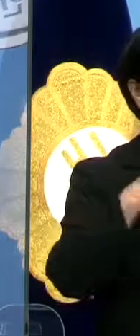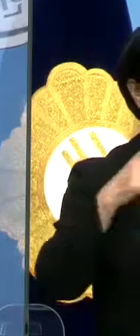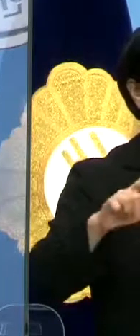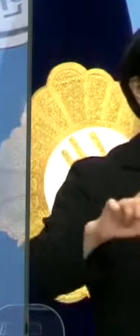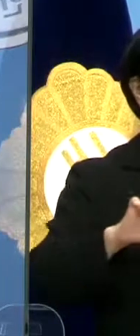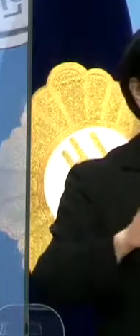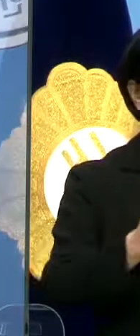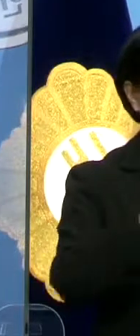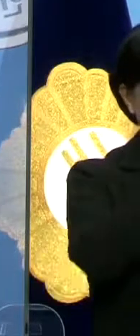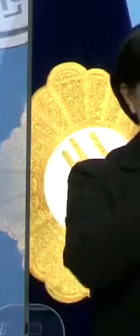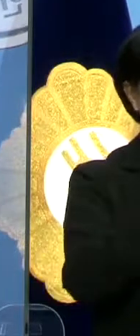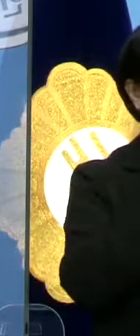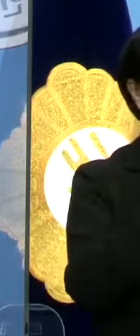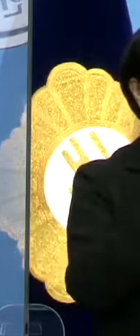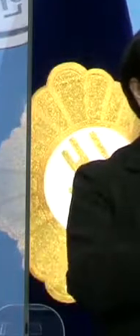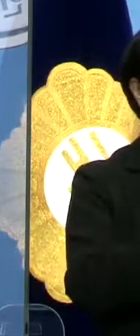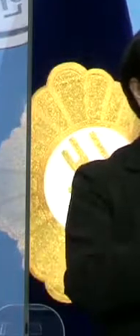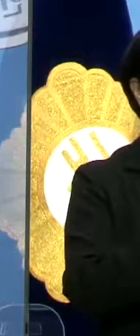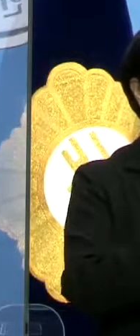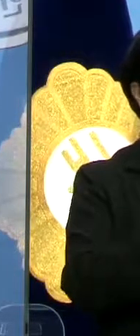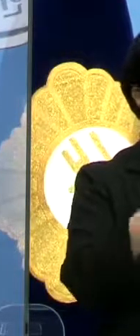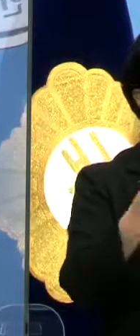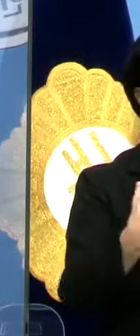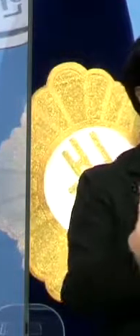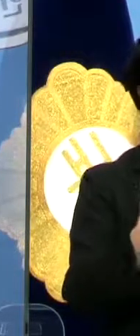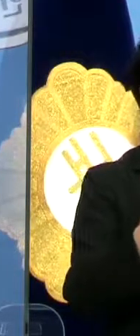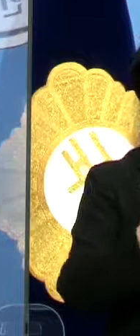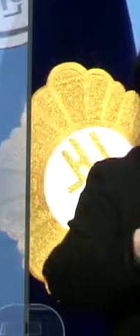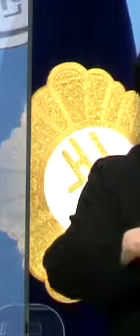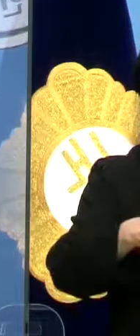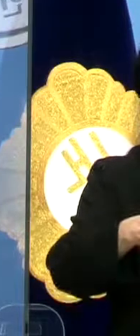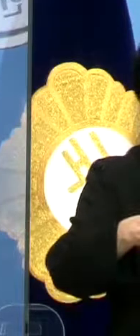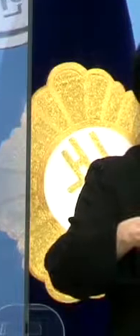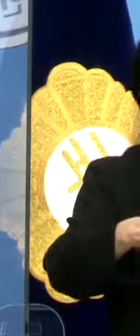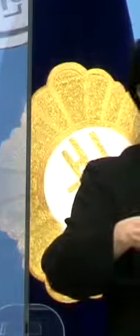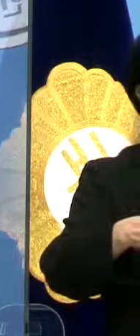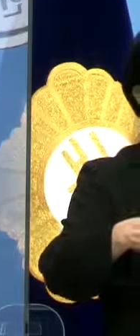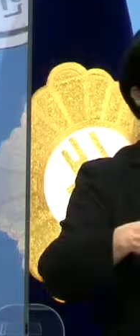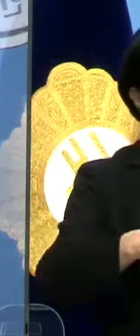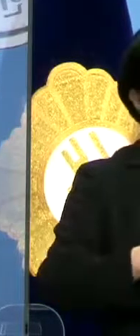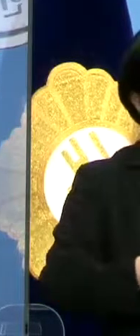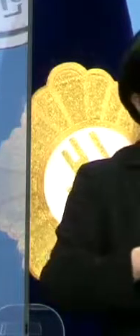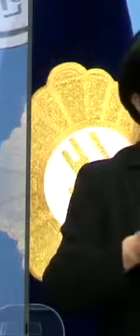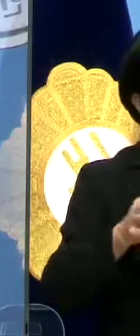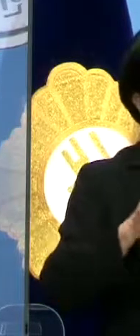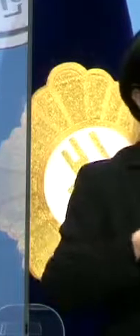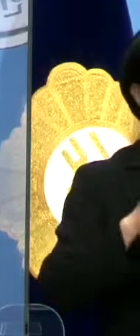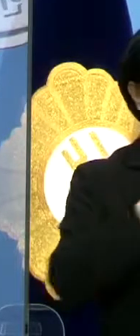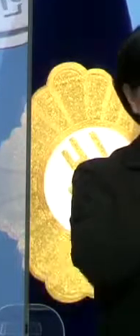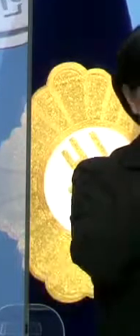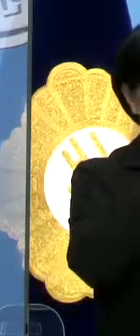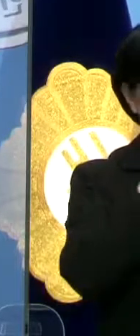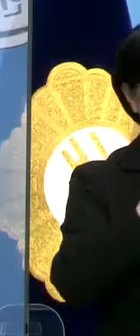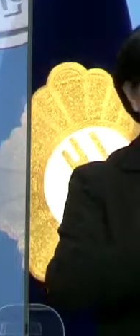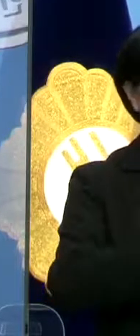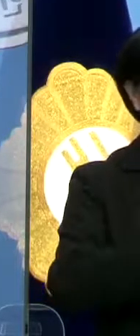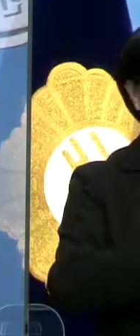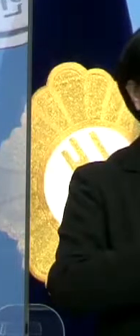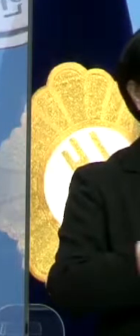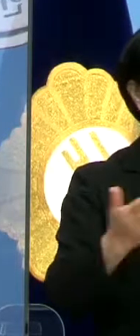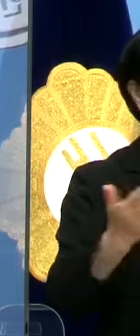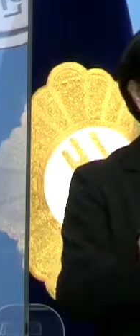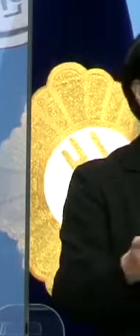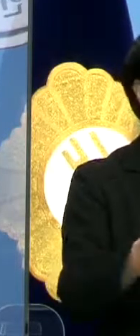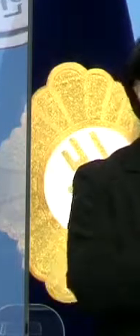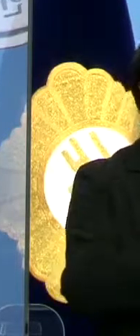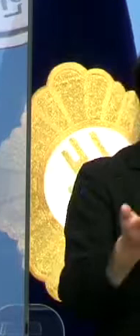미니 아니더라도 좋으니 소개해 달라 라고 얘기하면서 뇌물공여 를 하는 의혹 등을 보이지 않나 우마 하려는 시도들이 여러